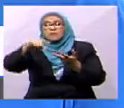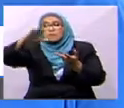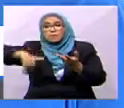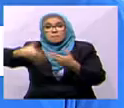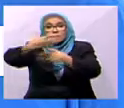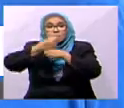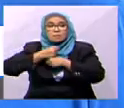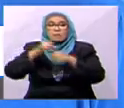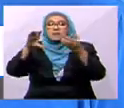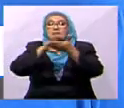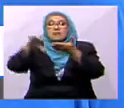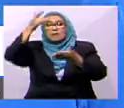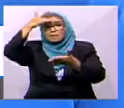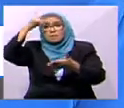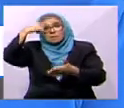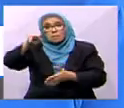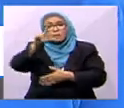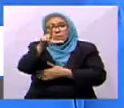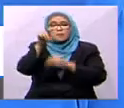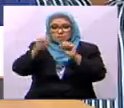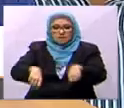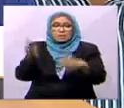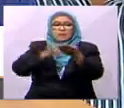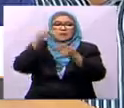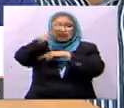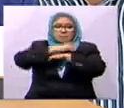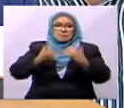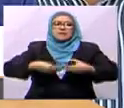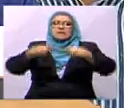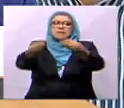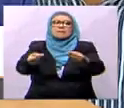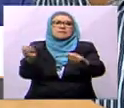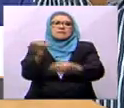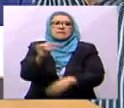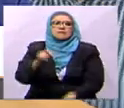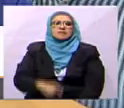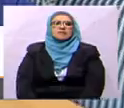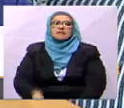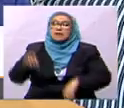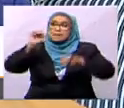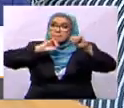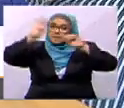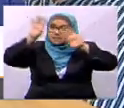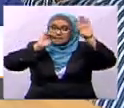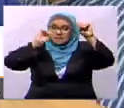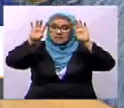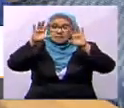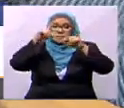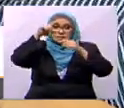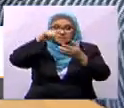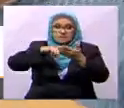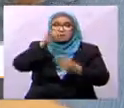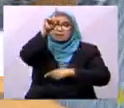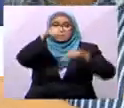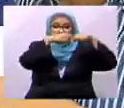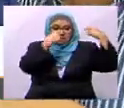pintar untuk KL itu boleh dapatkan di sini jugalah. Program Fiesta Sehati di Lembah